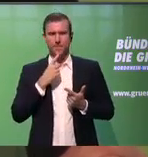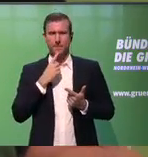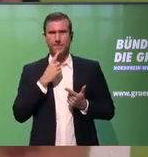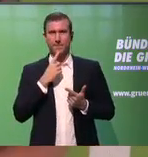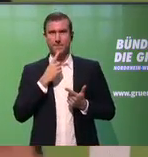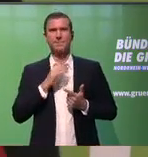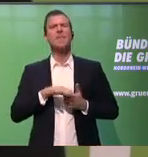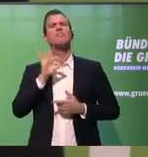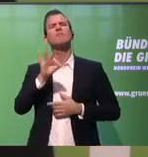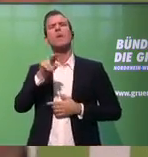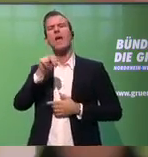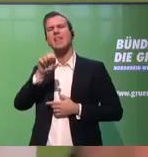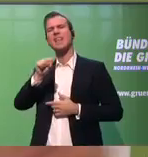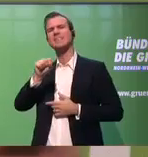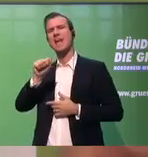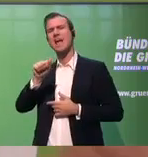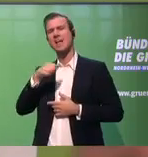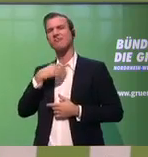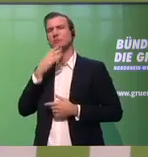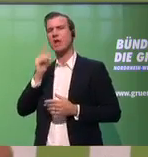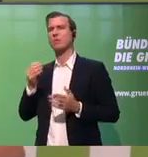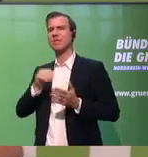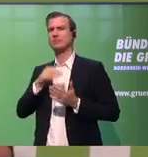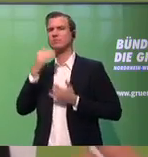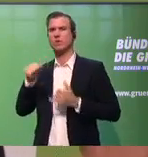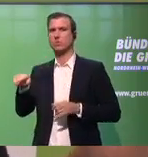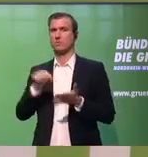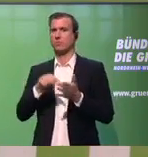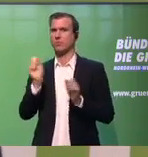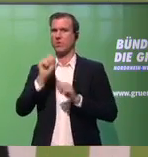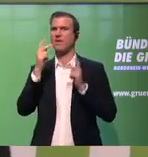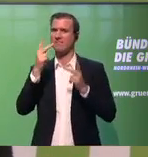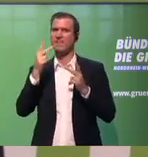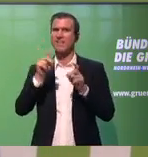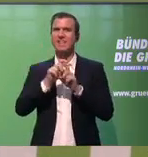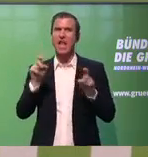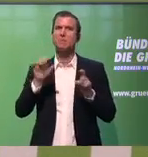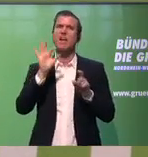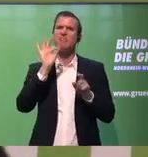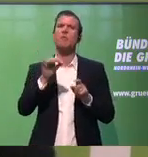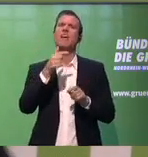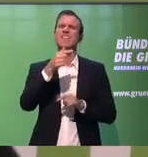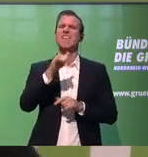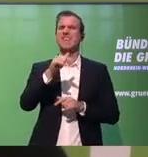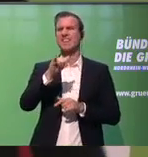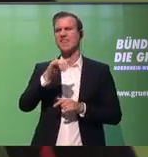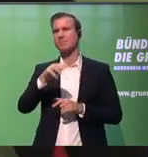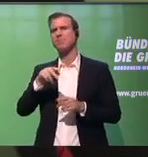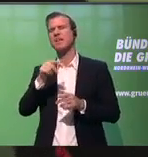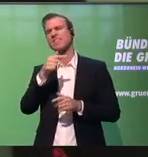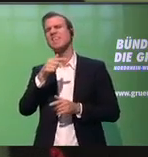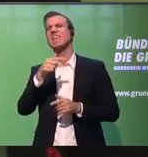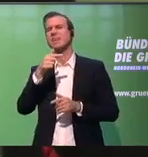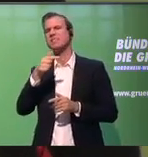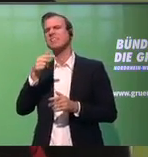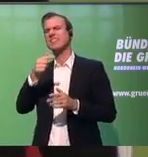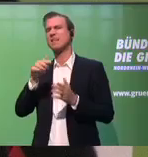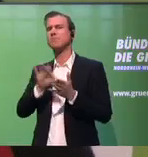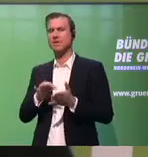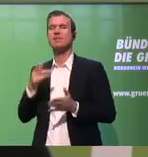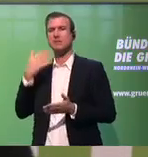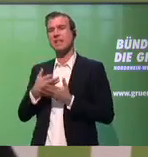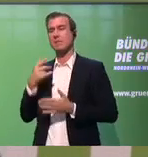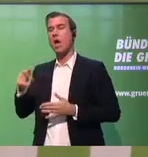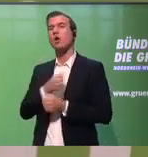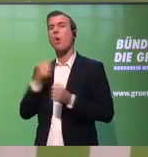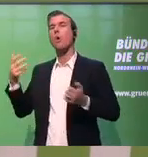zur NSA wollte ich auch noch sagen, weil das ja auch eine wichtige Rolle spielt, einerseits bei dem TTIP, aber wie es schon gesagt wurde, auch in